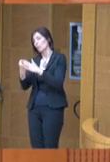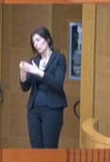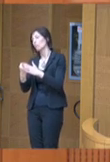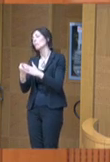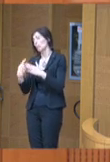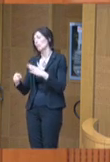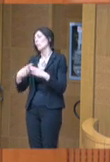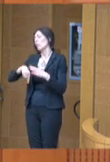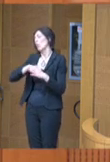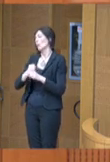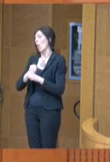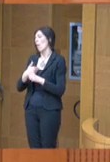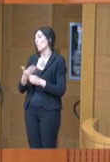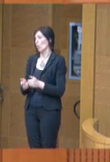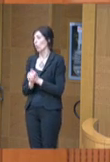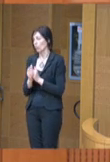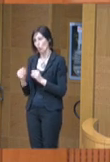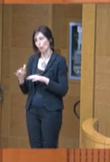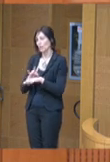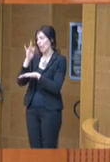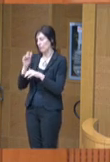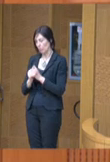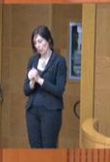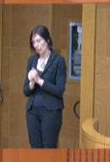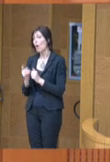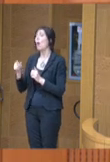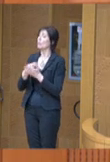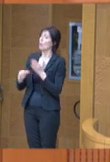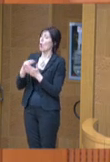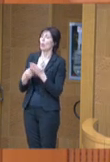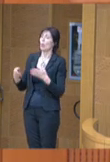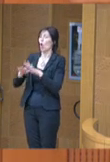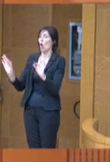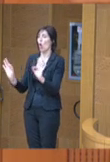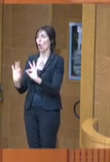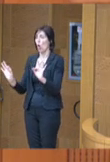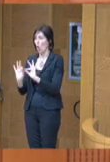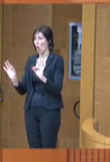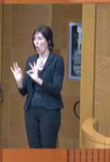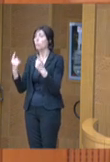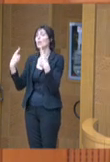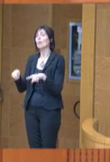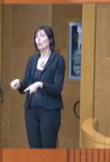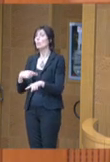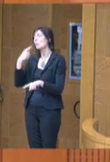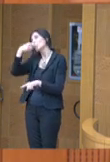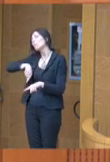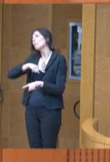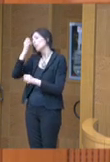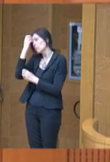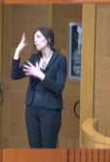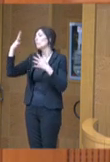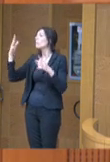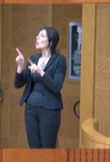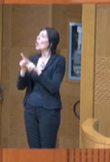sensibile e professionale il nostro lavoro. Ad oggi il progetto non è ancora terminato e proprio per questo lo immaginiamo come